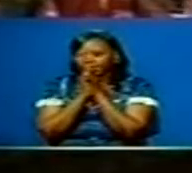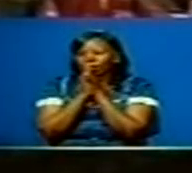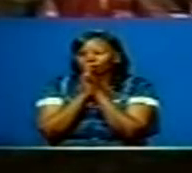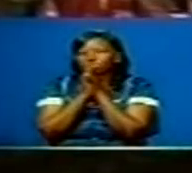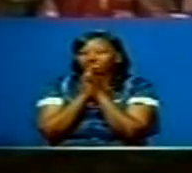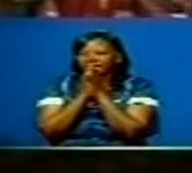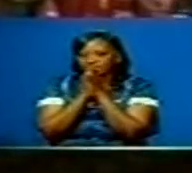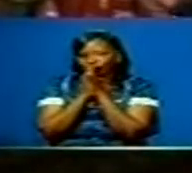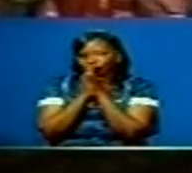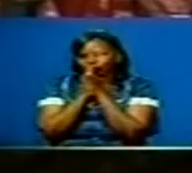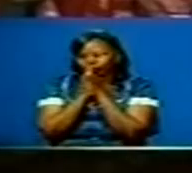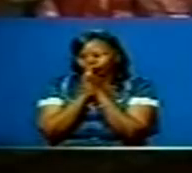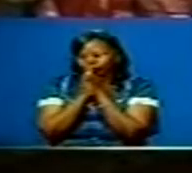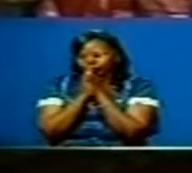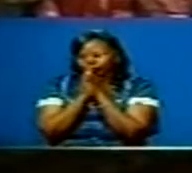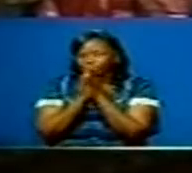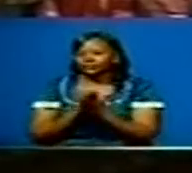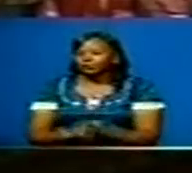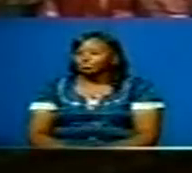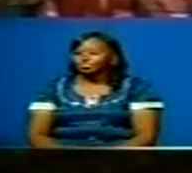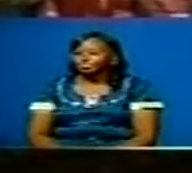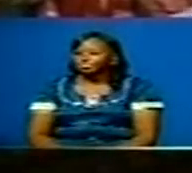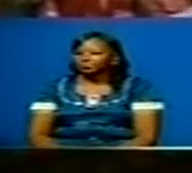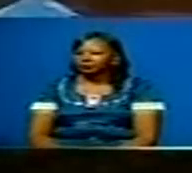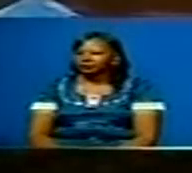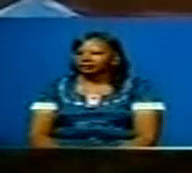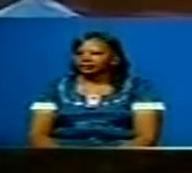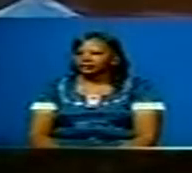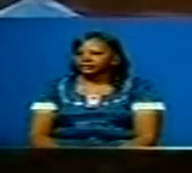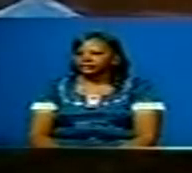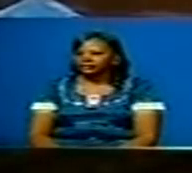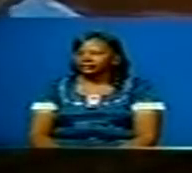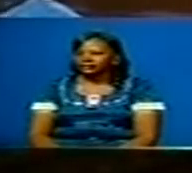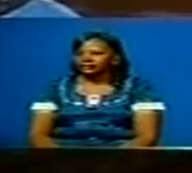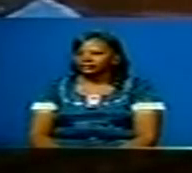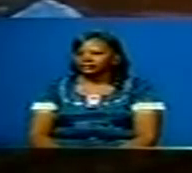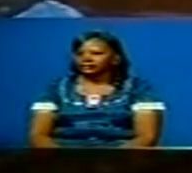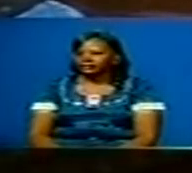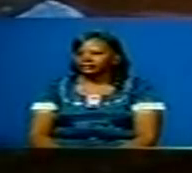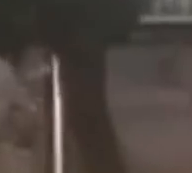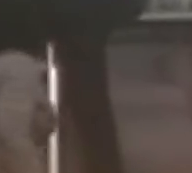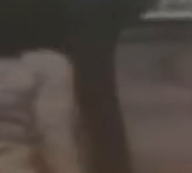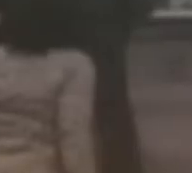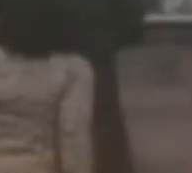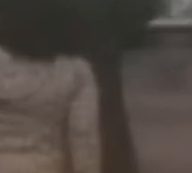Na muda mfupi baada ya spika kuwataka maseneta wa CORD waliokuwa wamekaa kwenye ukumbi wa wananchi kuondoka.